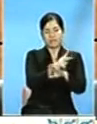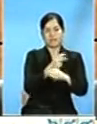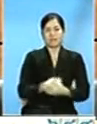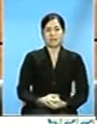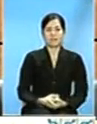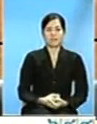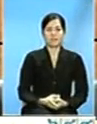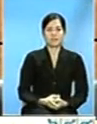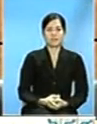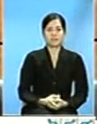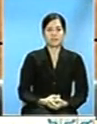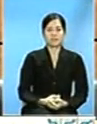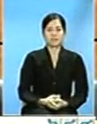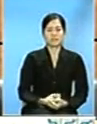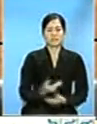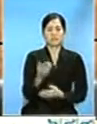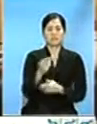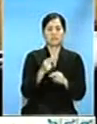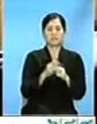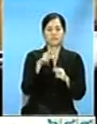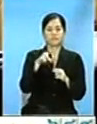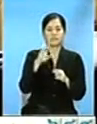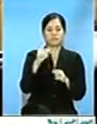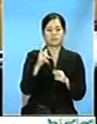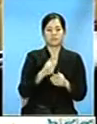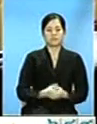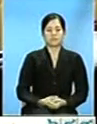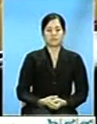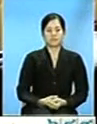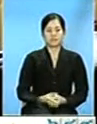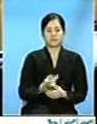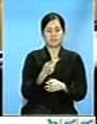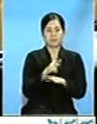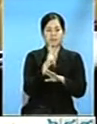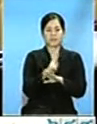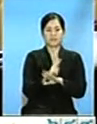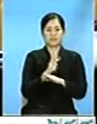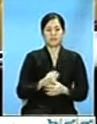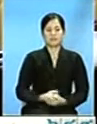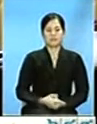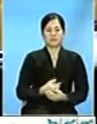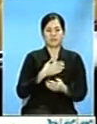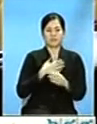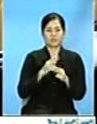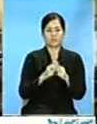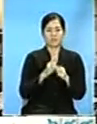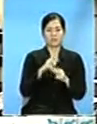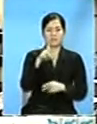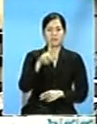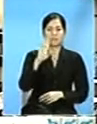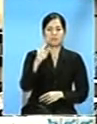ครับเชิญท่านพิเชษเชิญนะ กราบเรียนท่านประธานที่เคารพกับผมนายพิเชษเชื้อมงพ